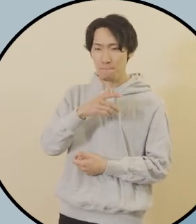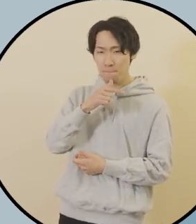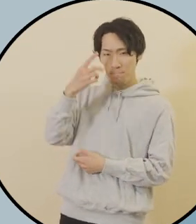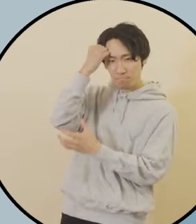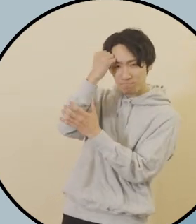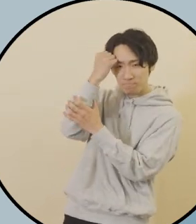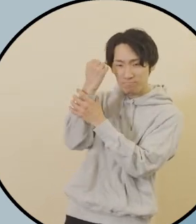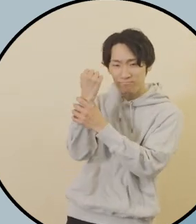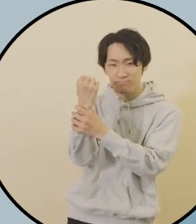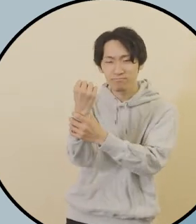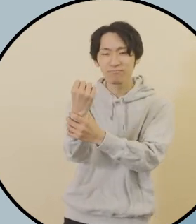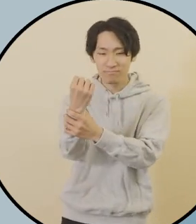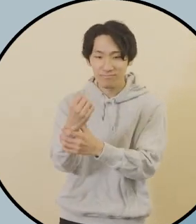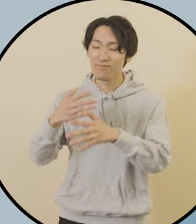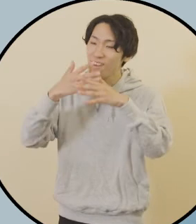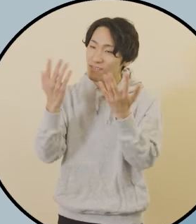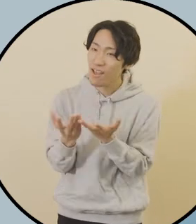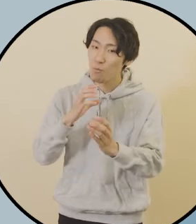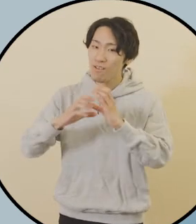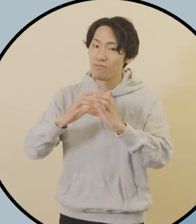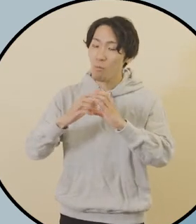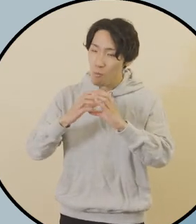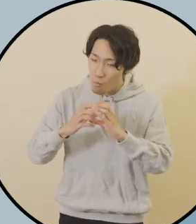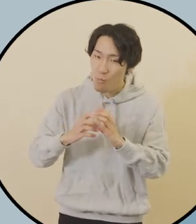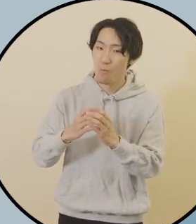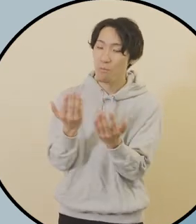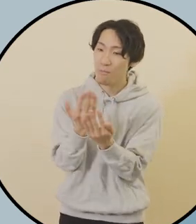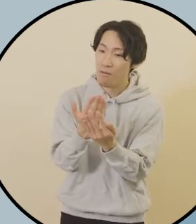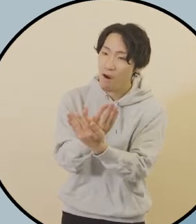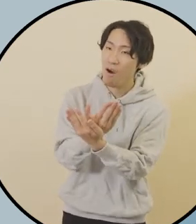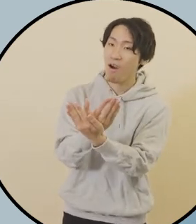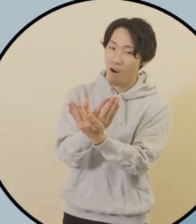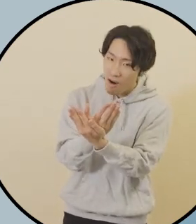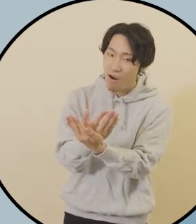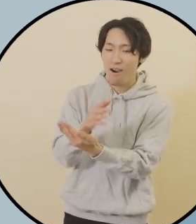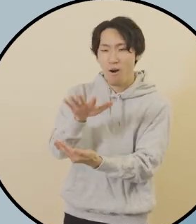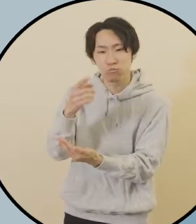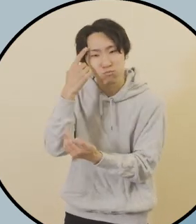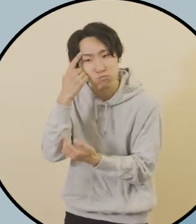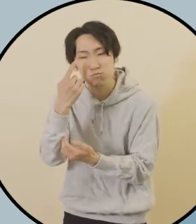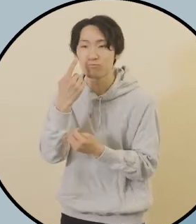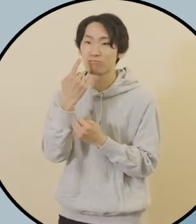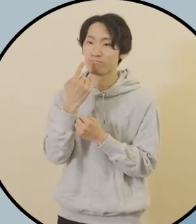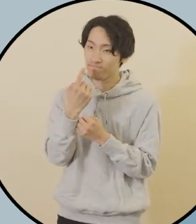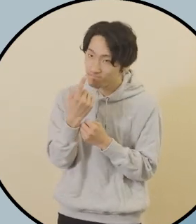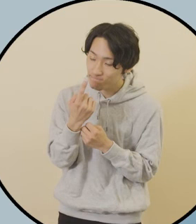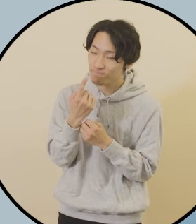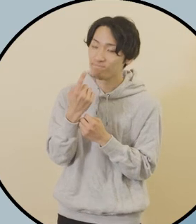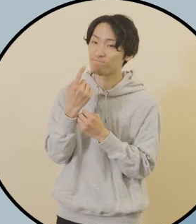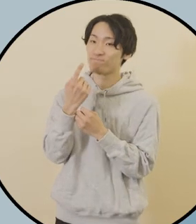線とかなそれだけ以降守りのように持っていけばなんか大抵のコミュニケーションを解明していく気がするなん